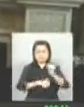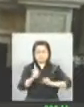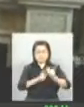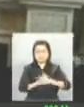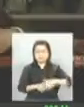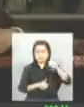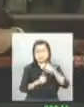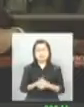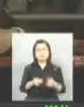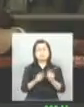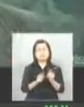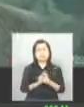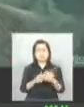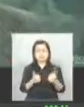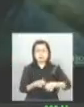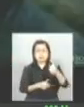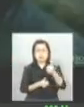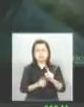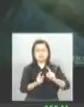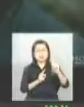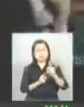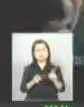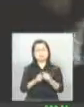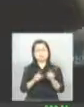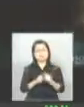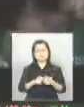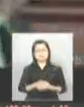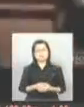ำให้โคลินเฟิร์ธคว้าออสการ์ตัวแรกในอาชีพการแสดงไปครอง